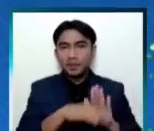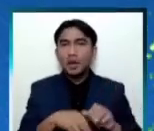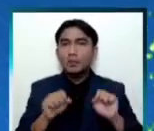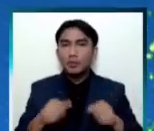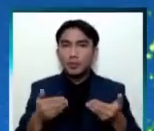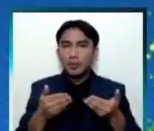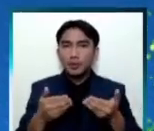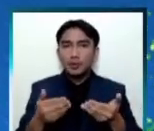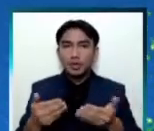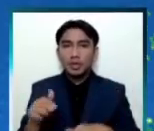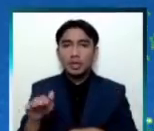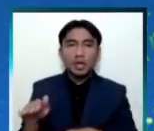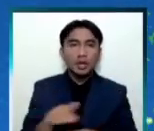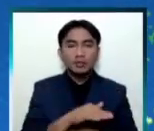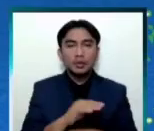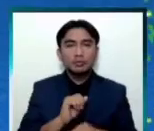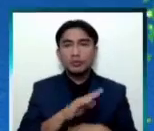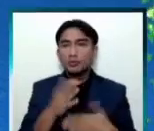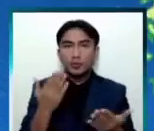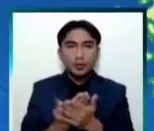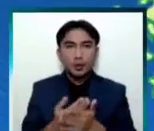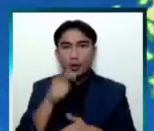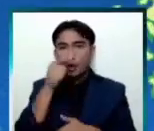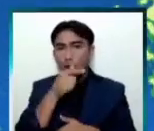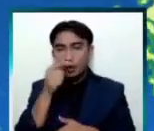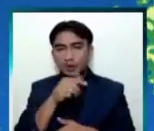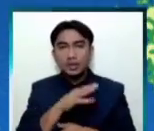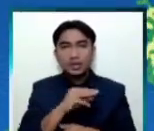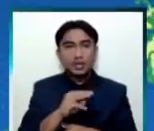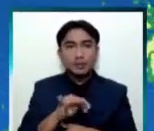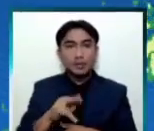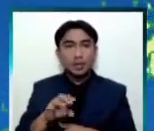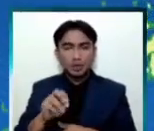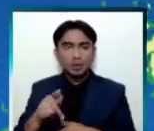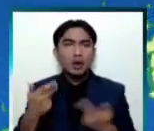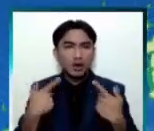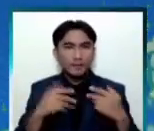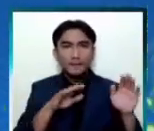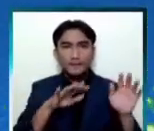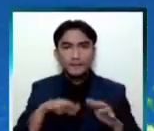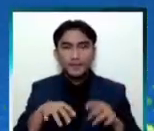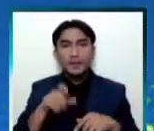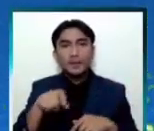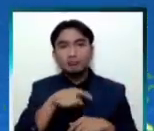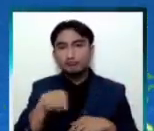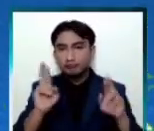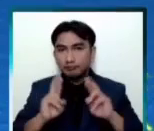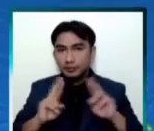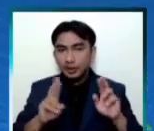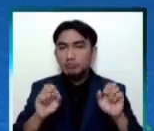hapon at sa buong Central Luzon at Mimaropa ang uulanin. Kaya maging handa sa banta ng baha o pagguho ng